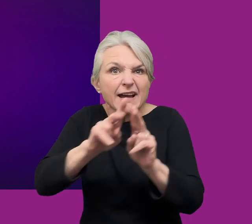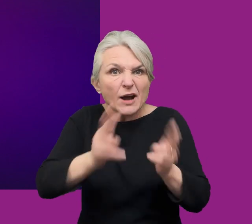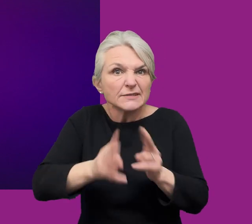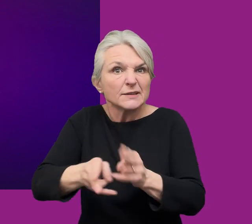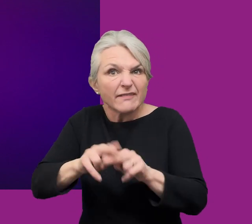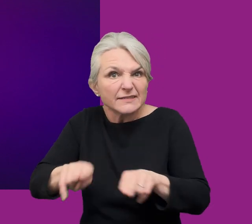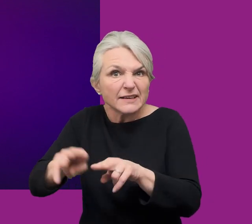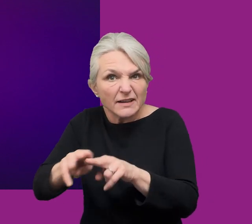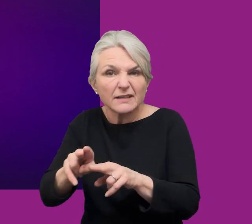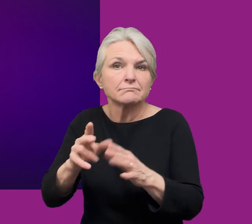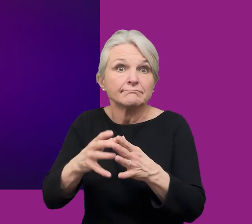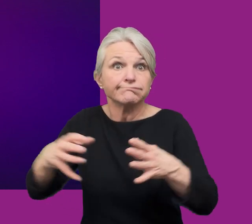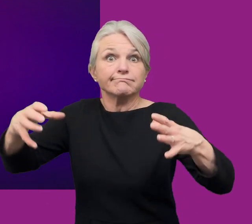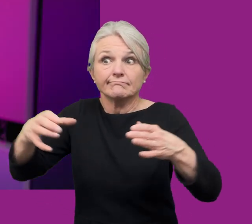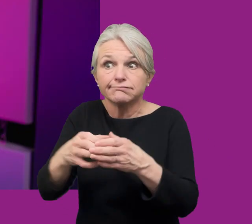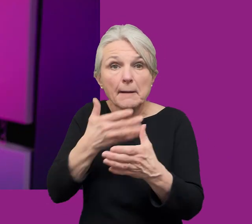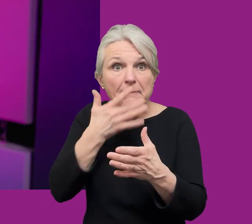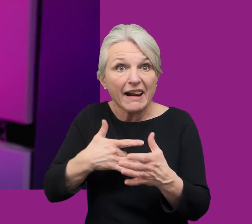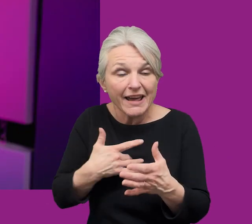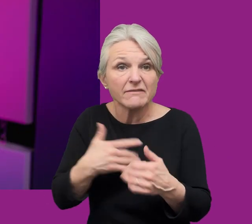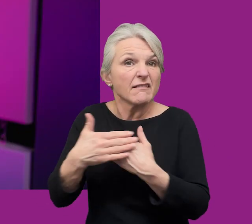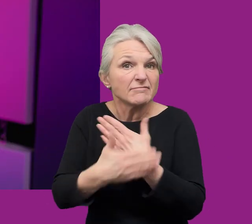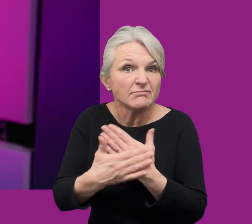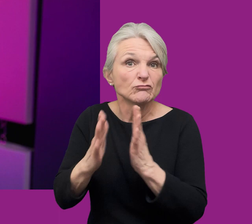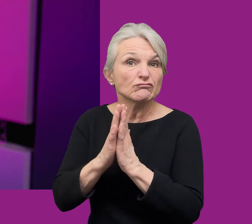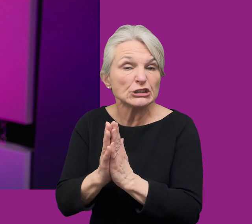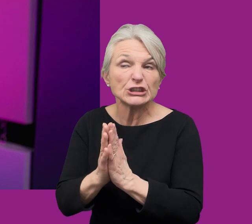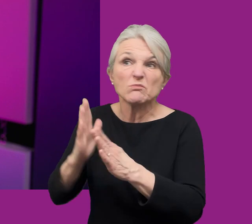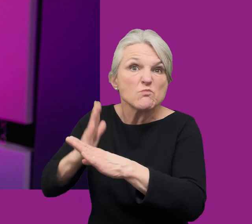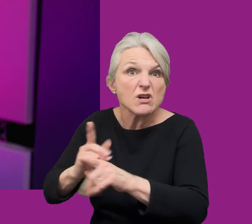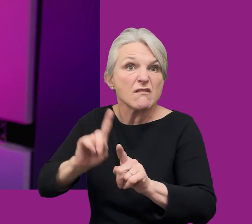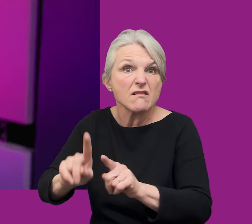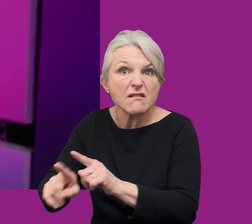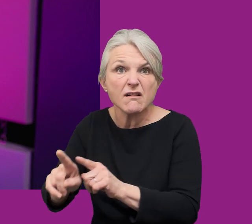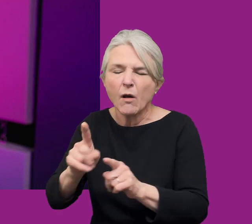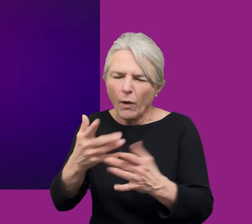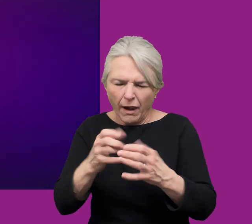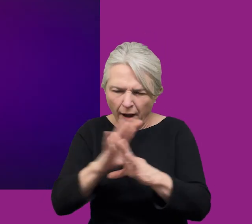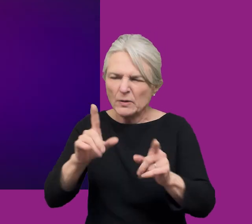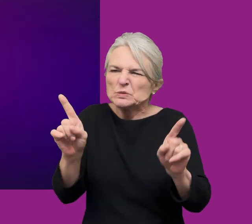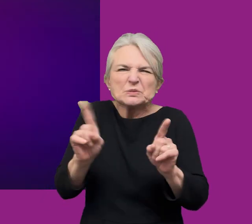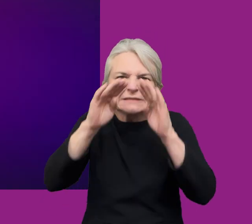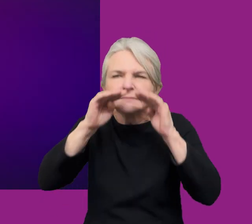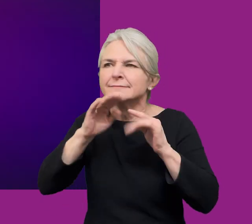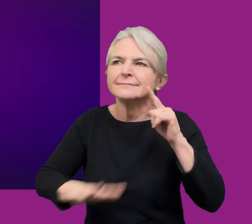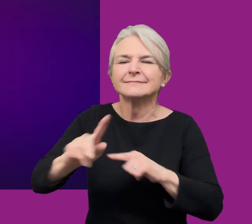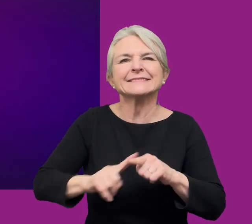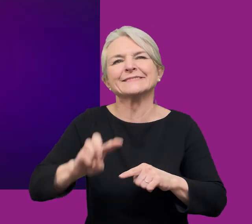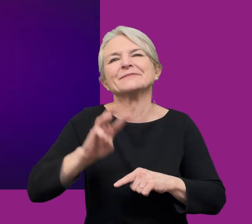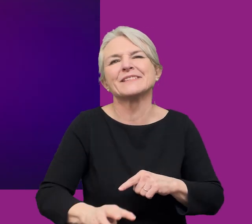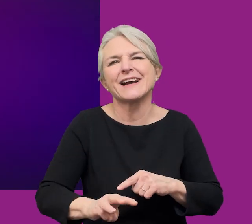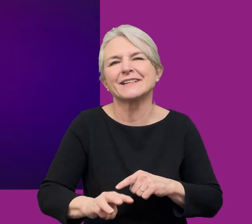mae tai yn amrywio rhwng maint cartrefi, ethnigrwydd, crefydd a gweithgarwch economaidd, gan roi darlun manylach